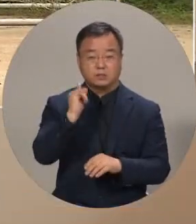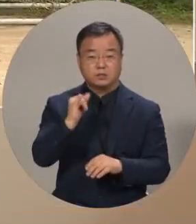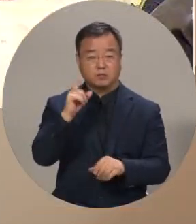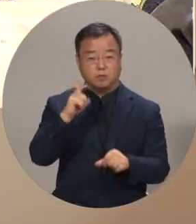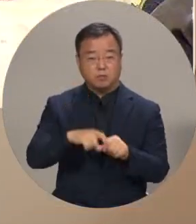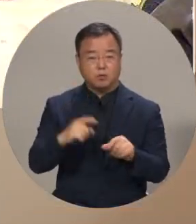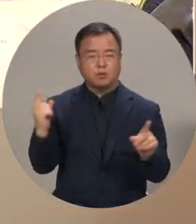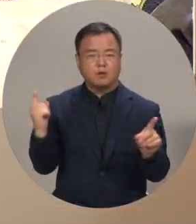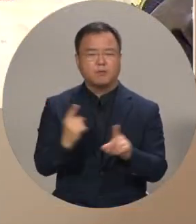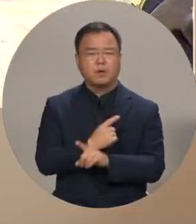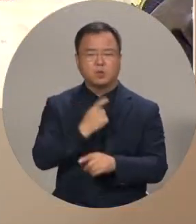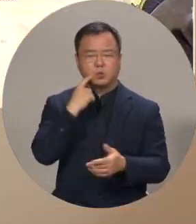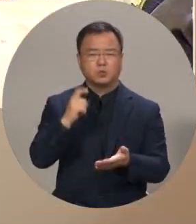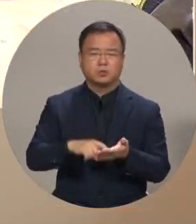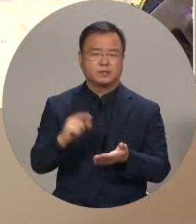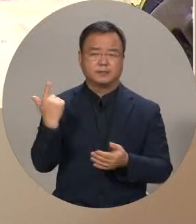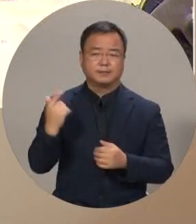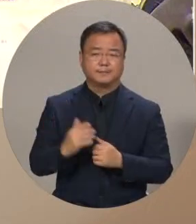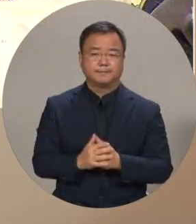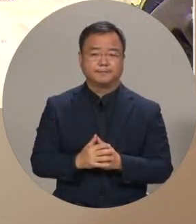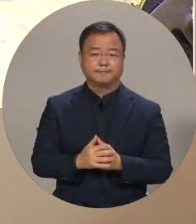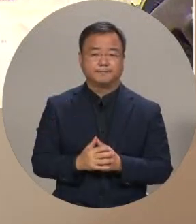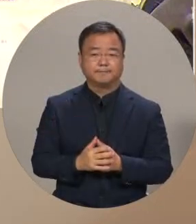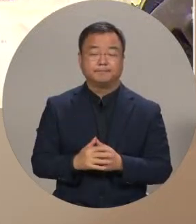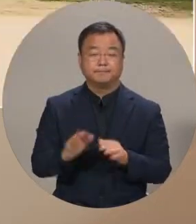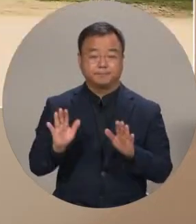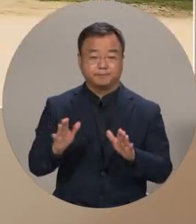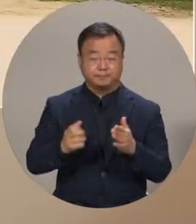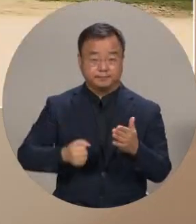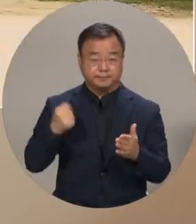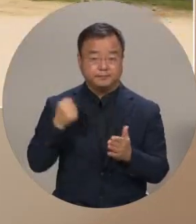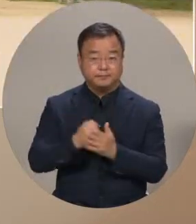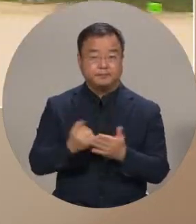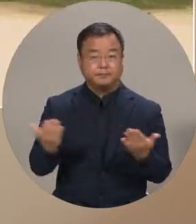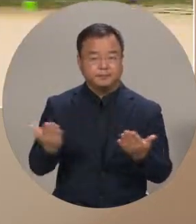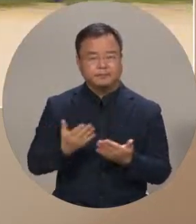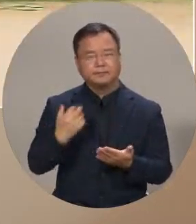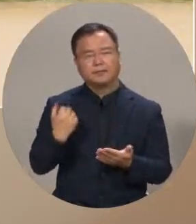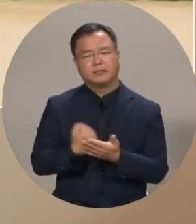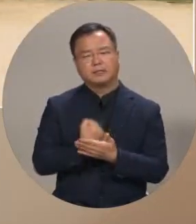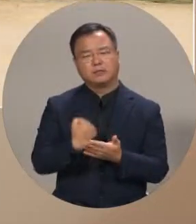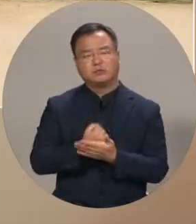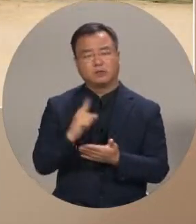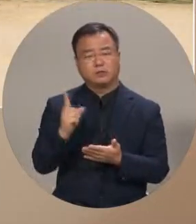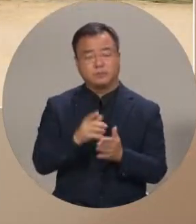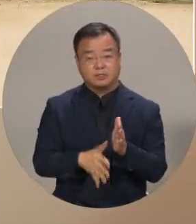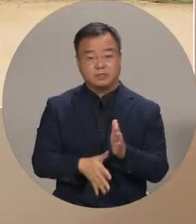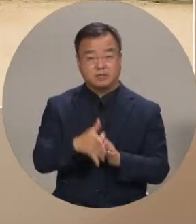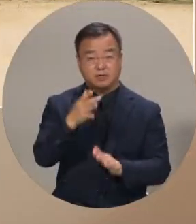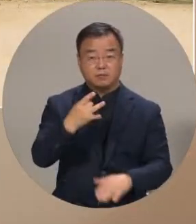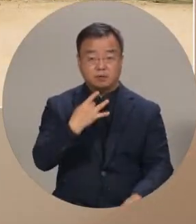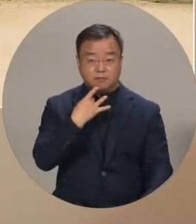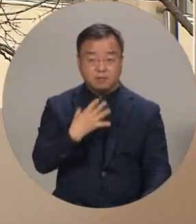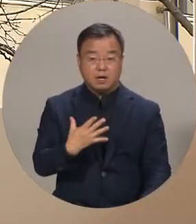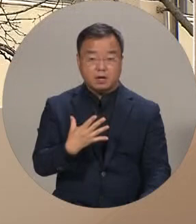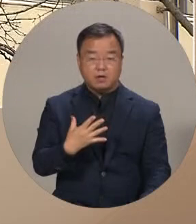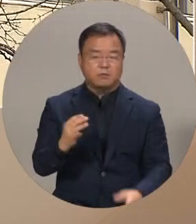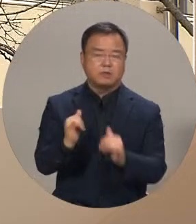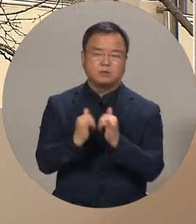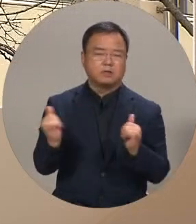용도변경이 쉽지만 않습니다 무엇보다도 이번 판결에서 아쉬운 점은 어떤 건물만 있고 사람이 없었다는